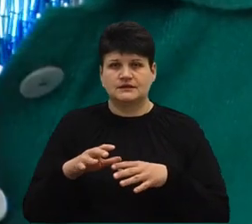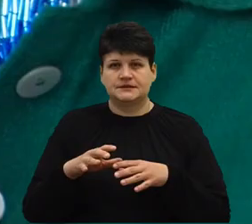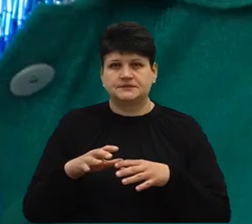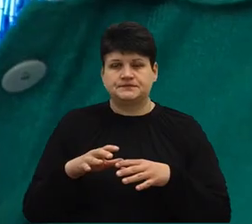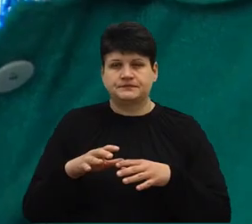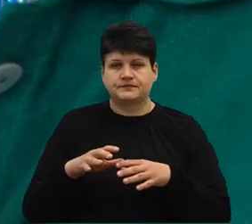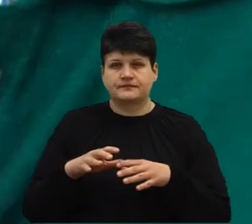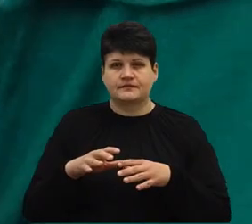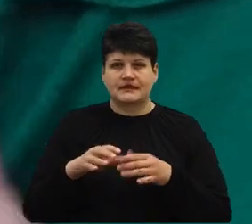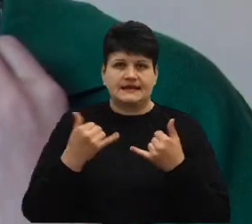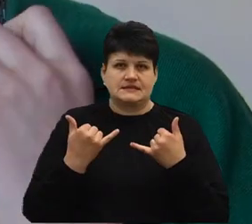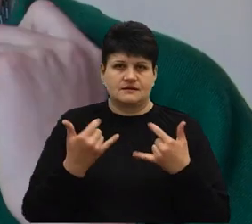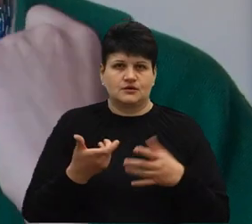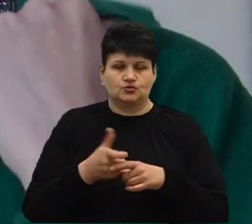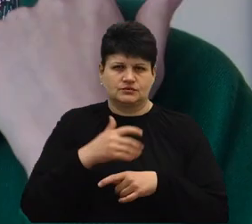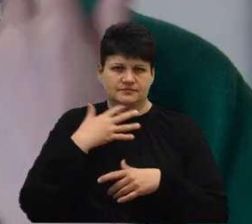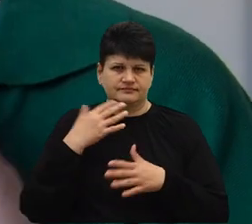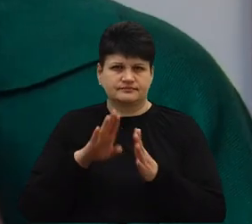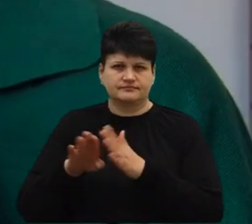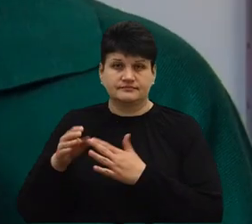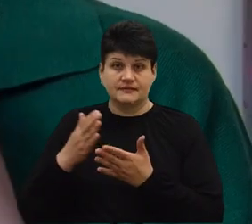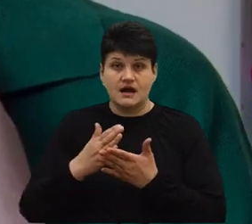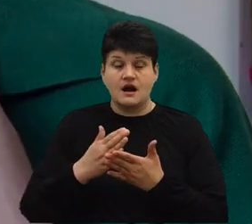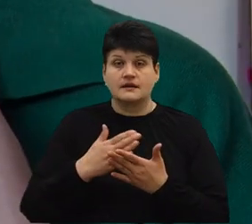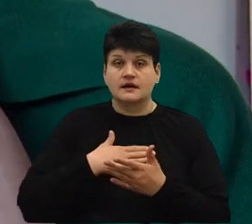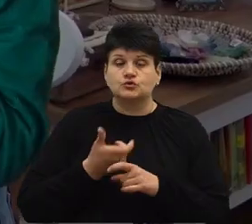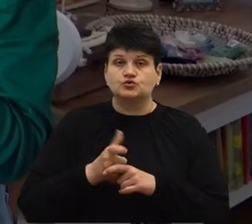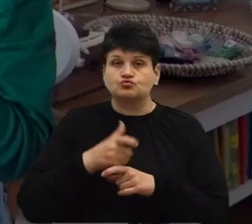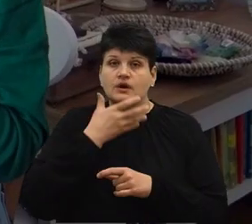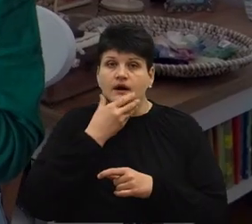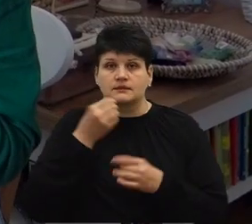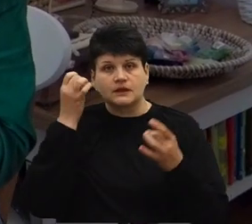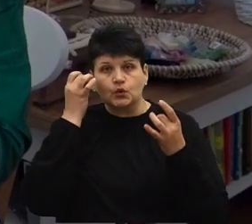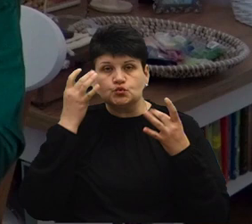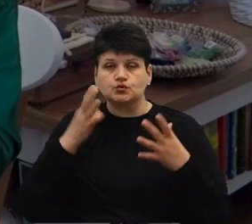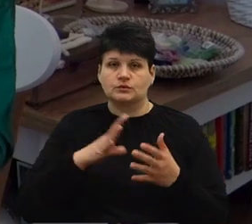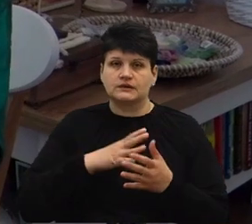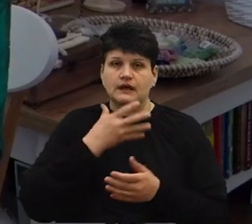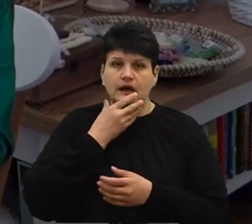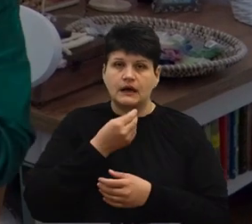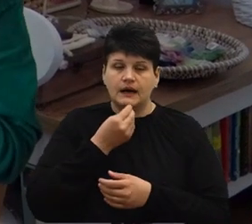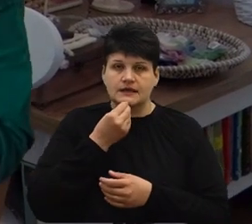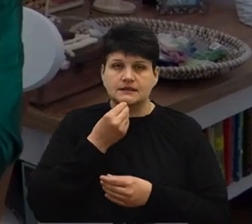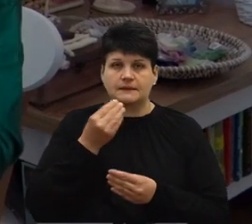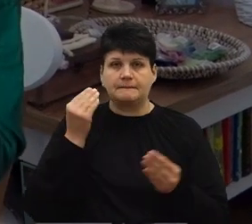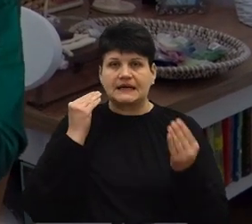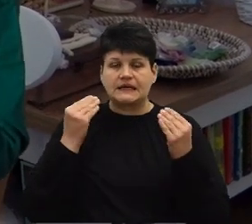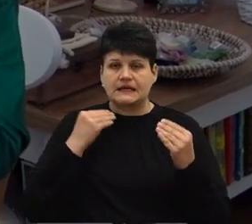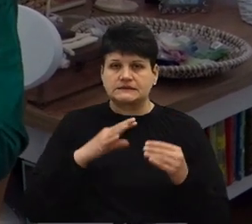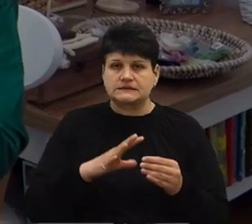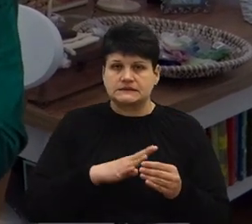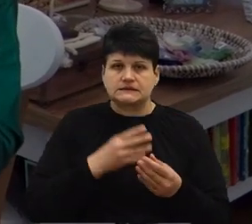такого як зараз дуже багато його є але ж у нас дуже гарна була культура і гарні були прикраси гарні